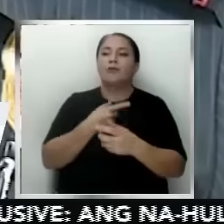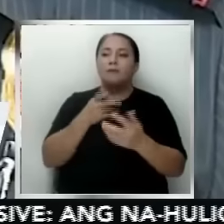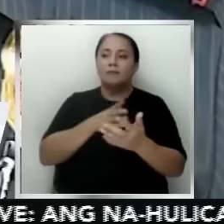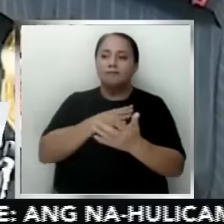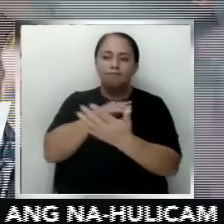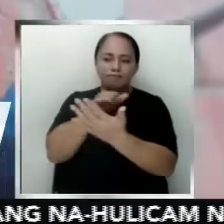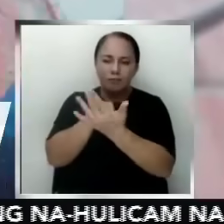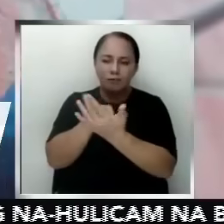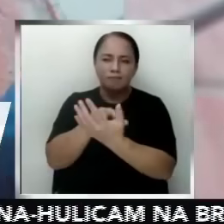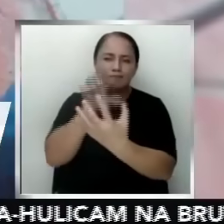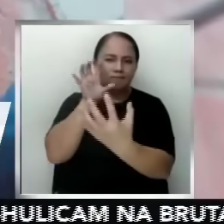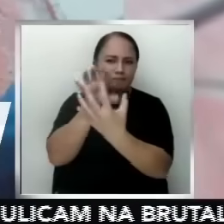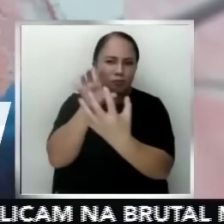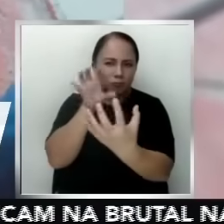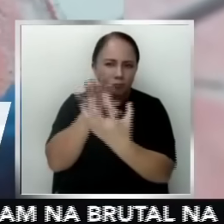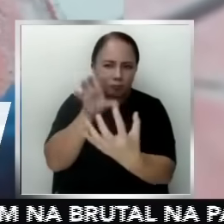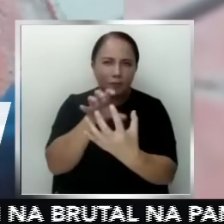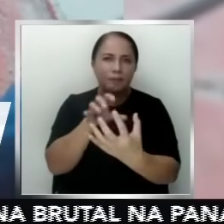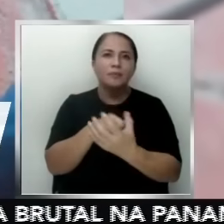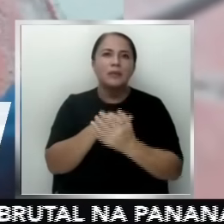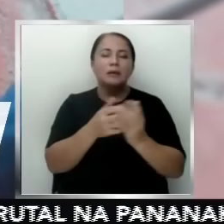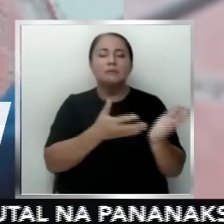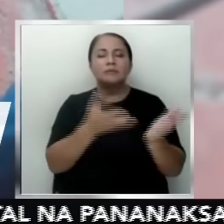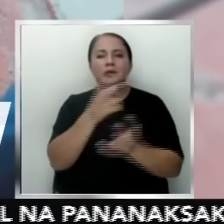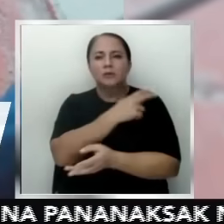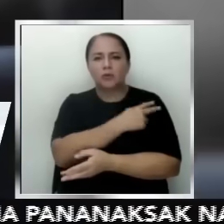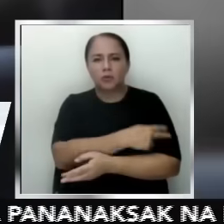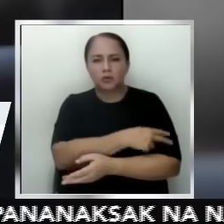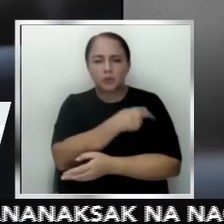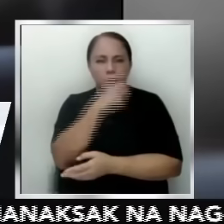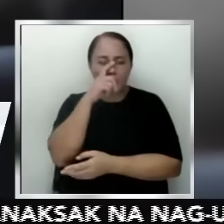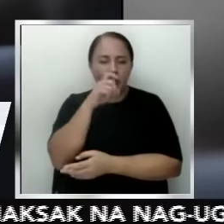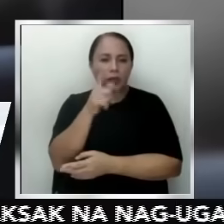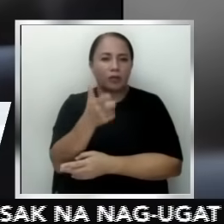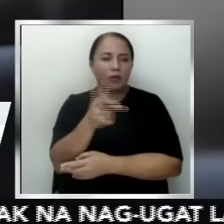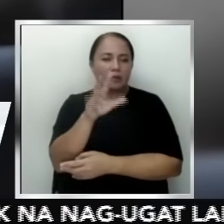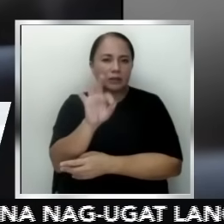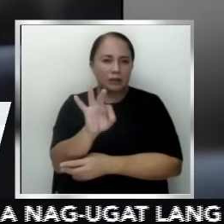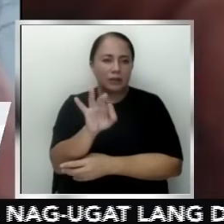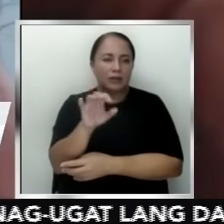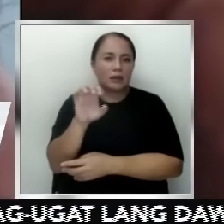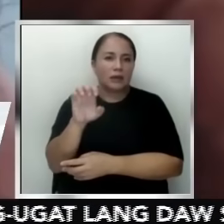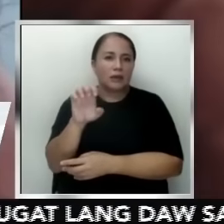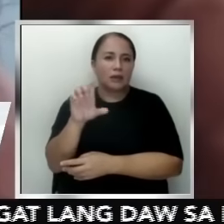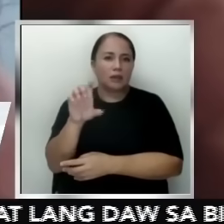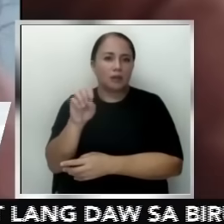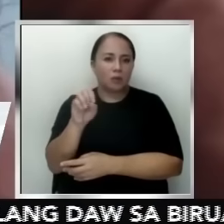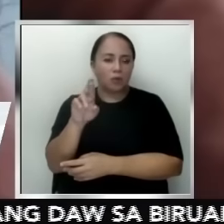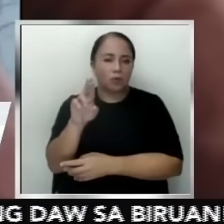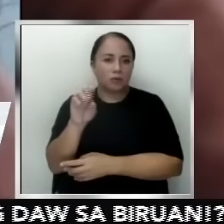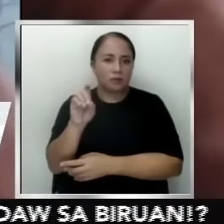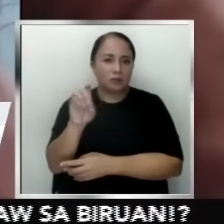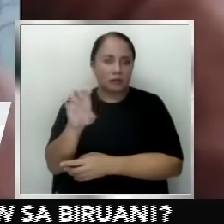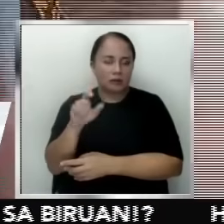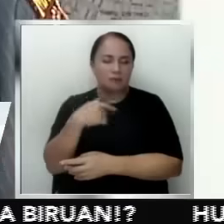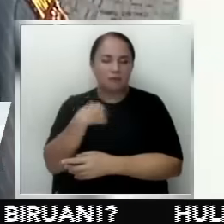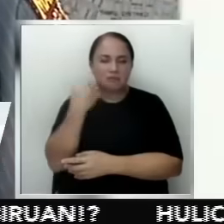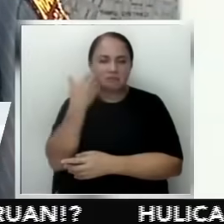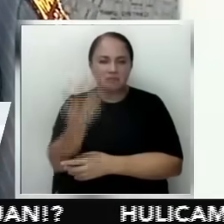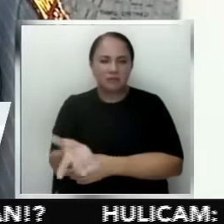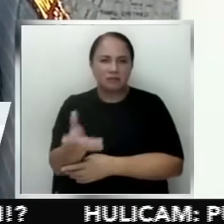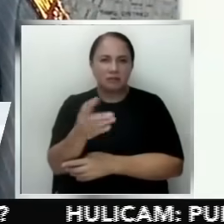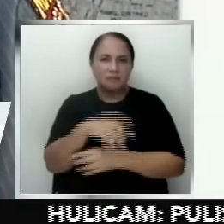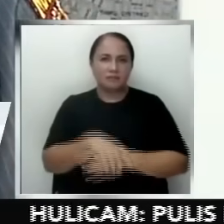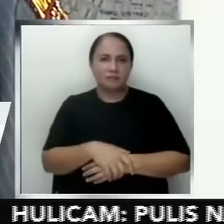pagkakaunawaan naisugod pa sa ospital ang 39 anyos na si elorde alcazarin pero binawian din ng buhay